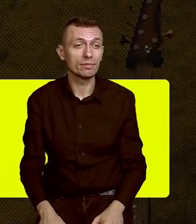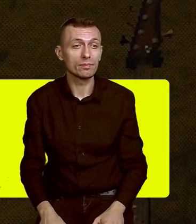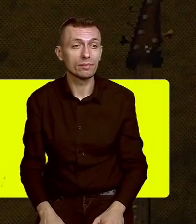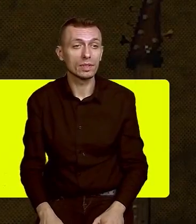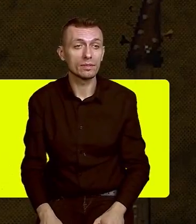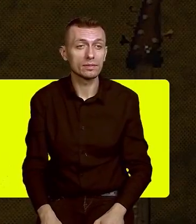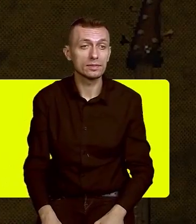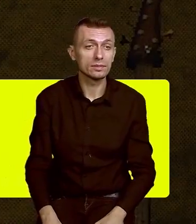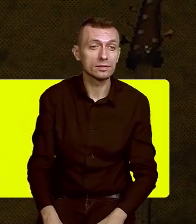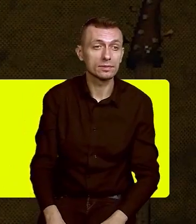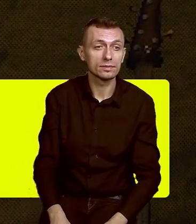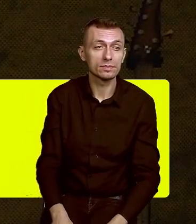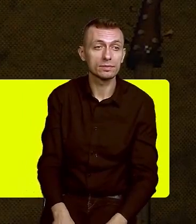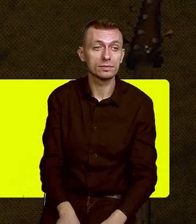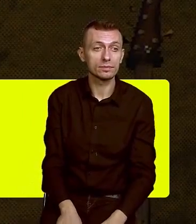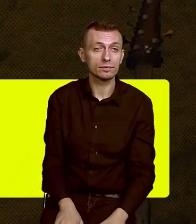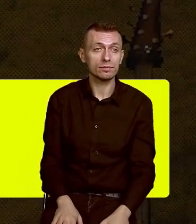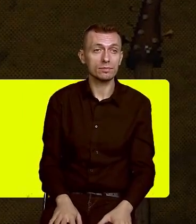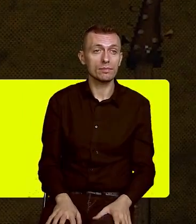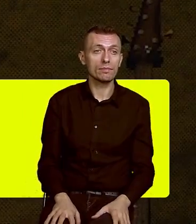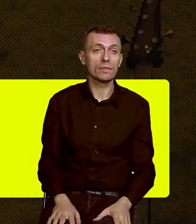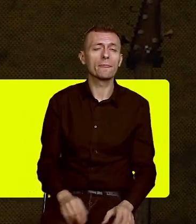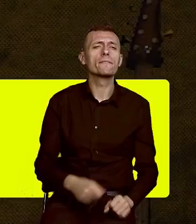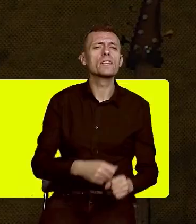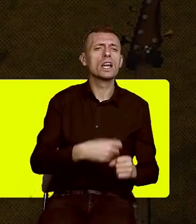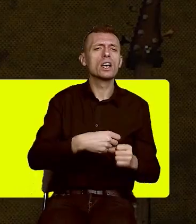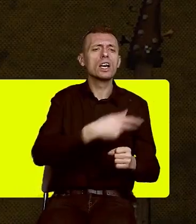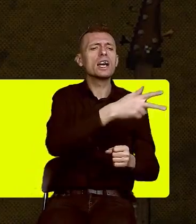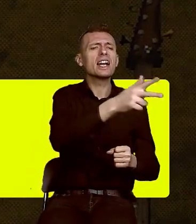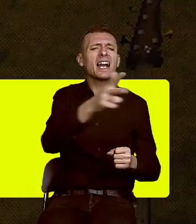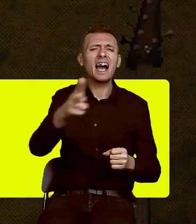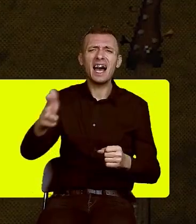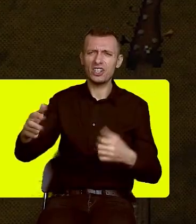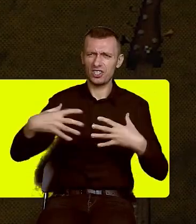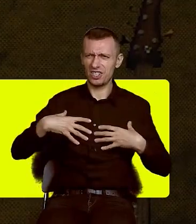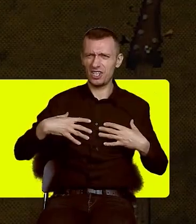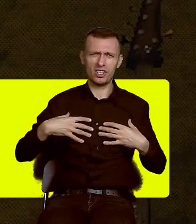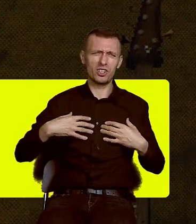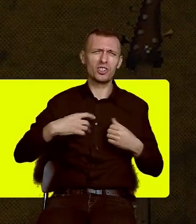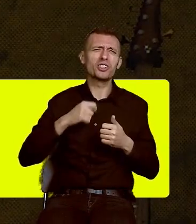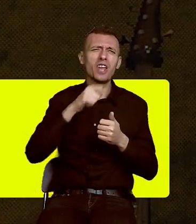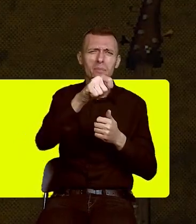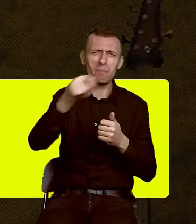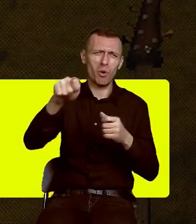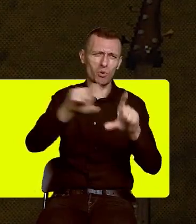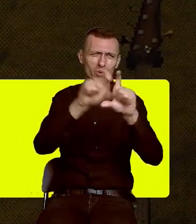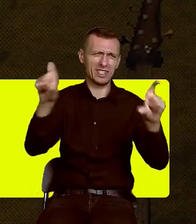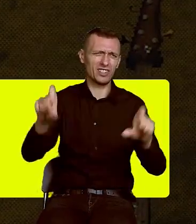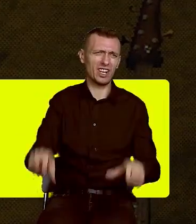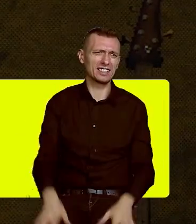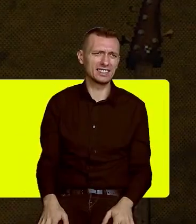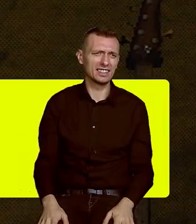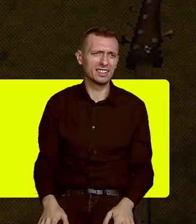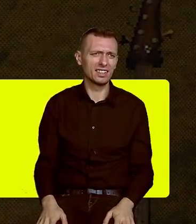że w życiu każdego człowieka pojawi się pokusa. Jeden z przykładów tego wiersza mówi tak. Każdy jest